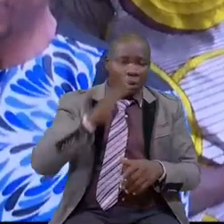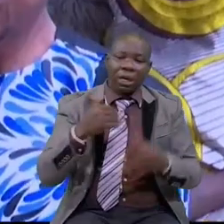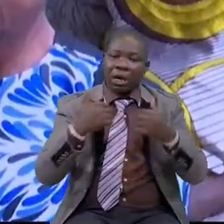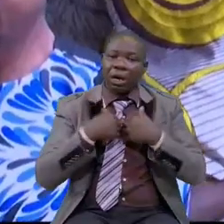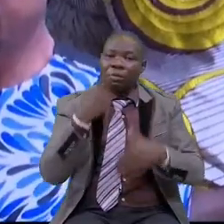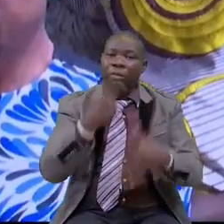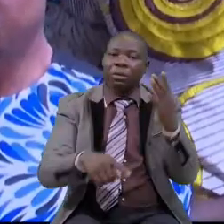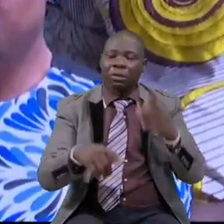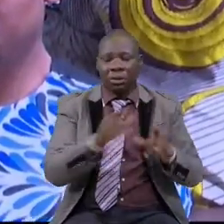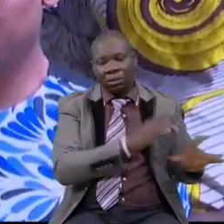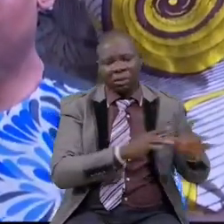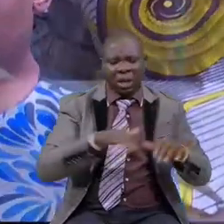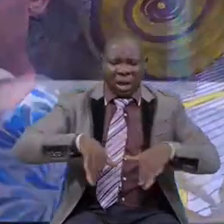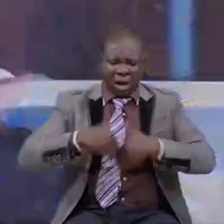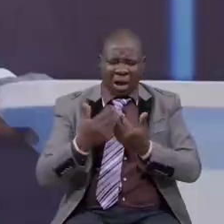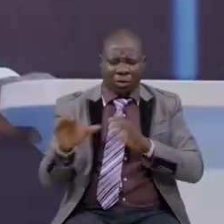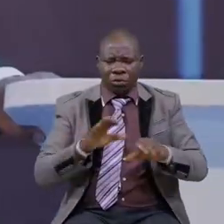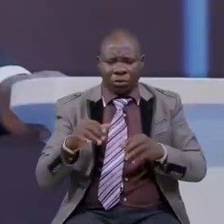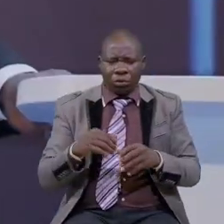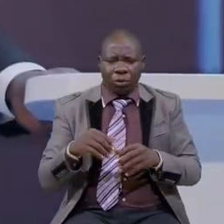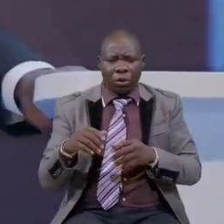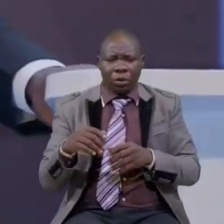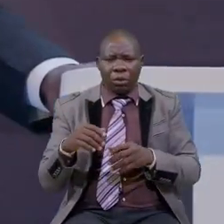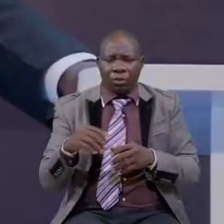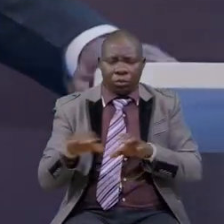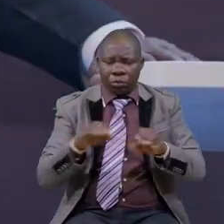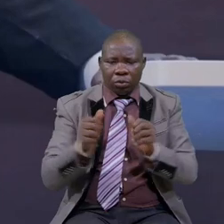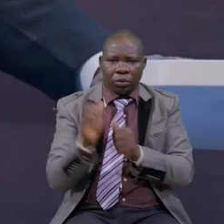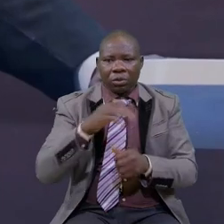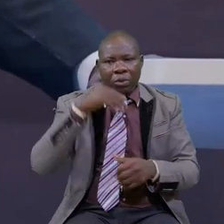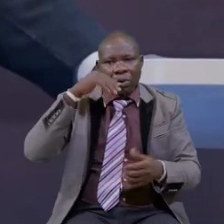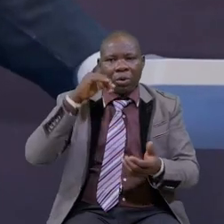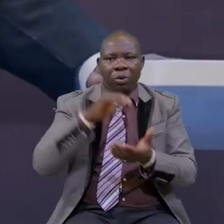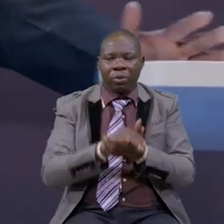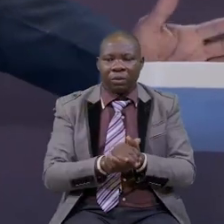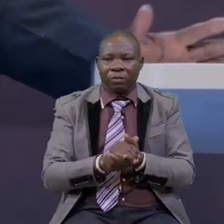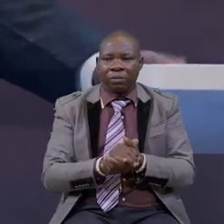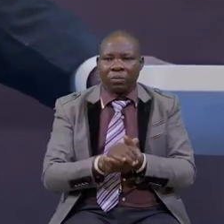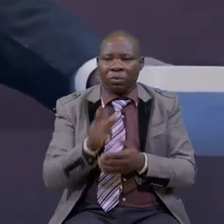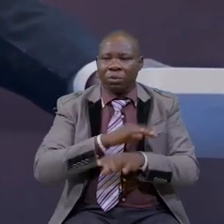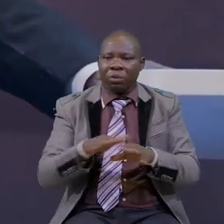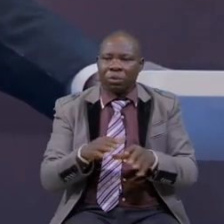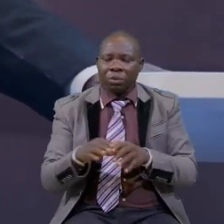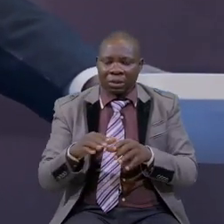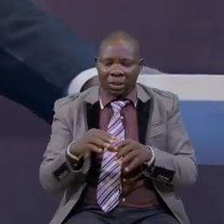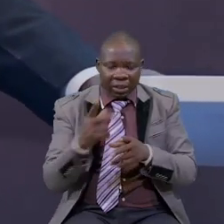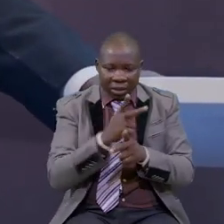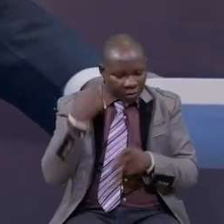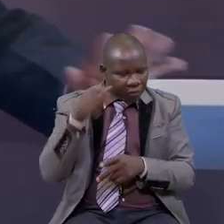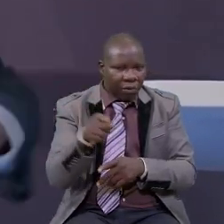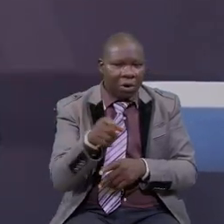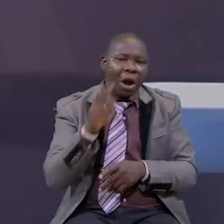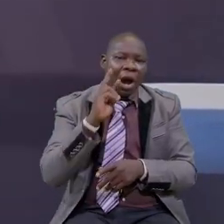que tu traites ta femme? Tu vas ici par là, comme si tu étais dans un camp militaire. Sois miséricordieux,